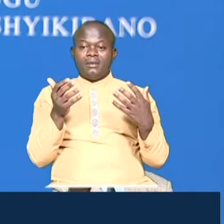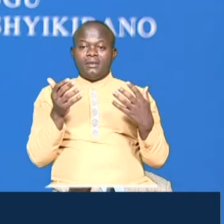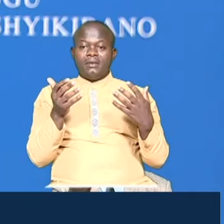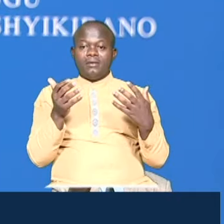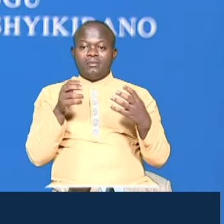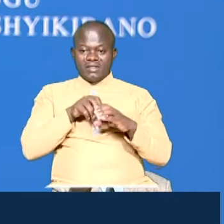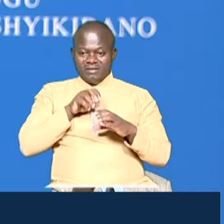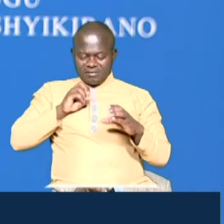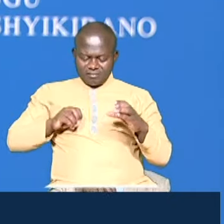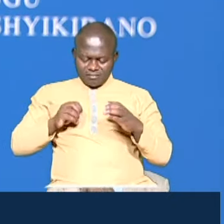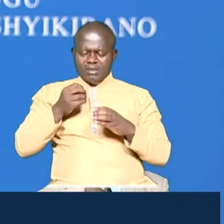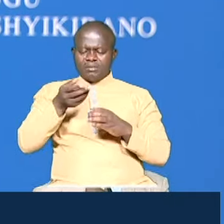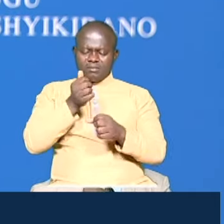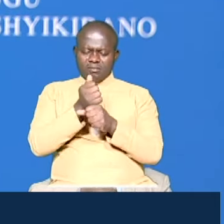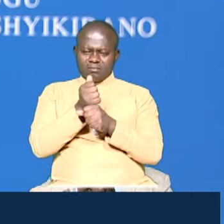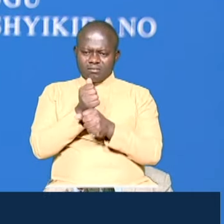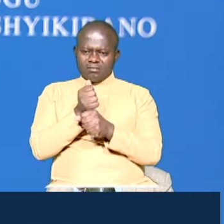yivanamo